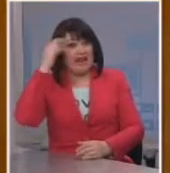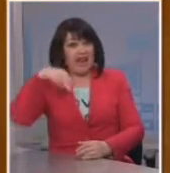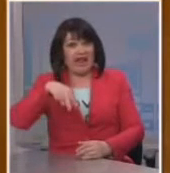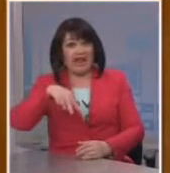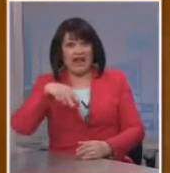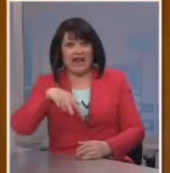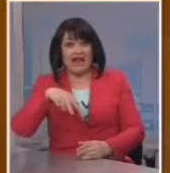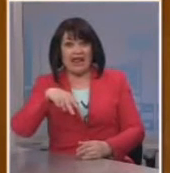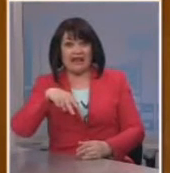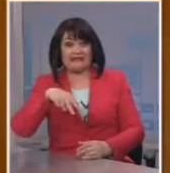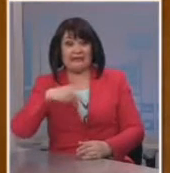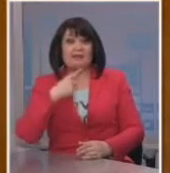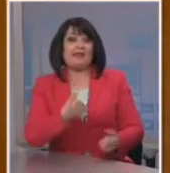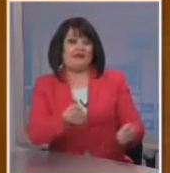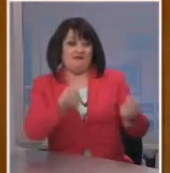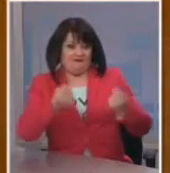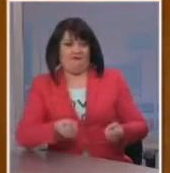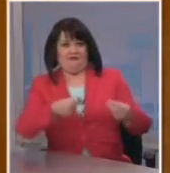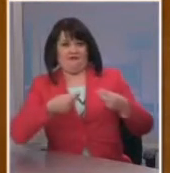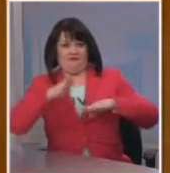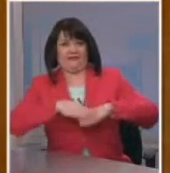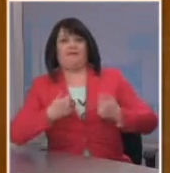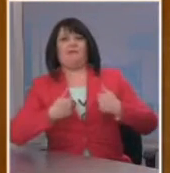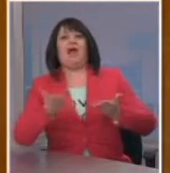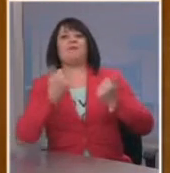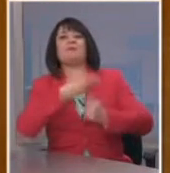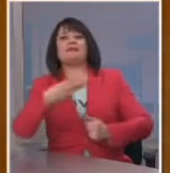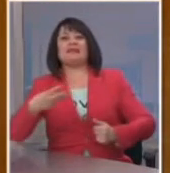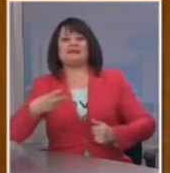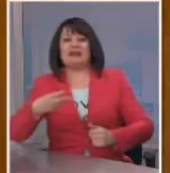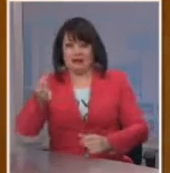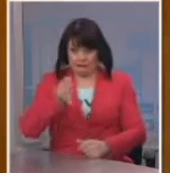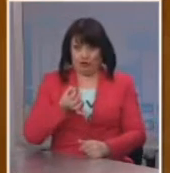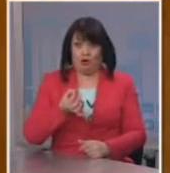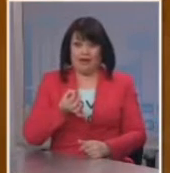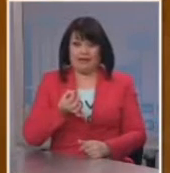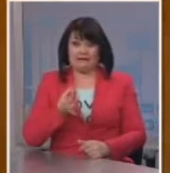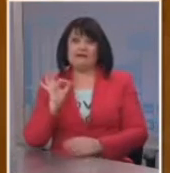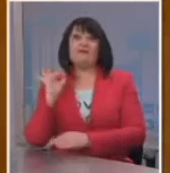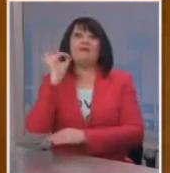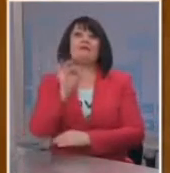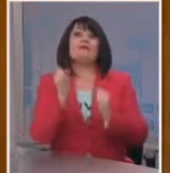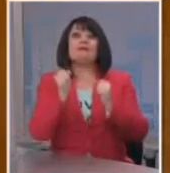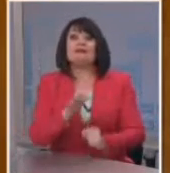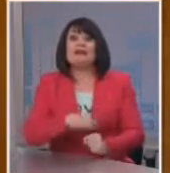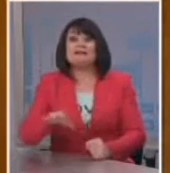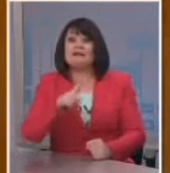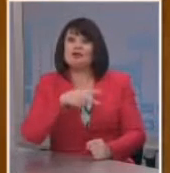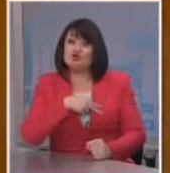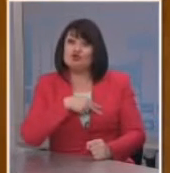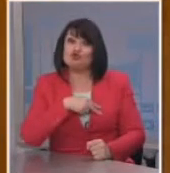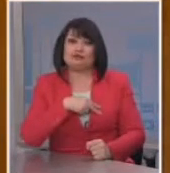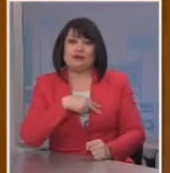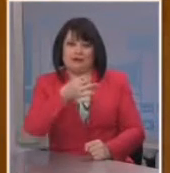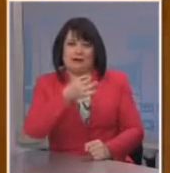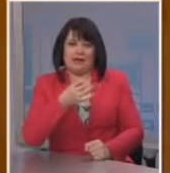δεν ρίχνει όλα τα βάρη στο ΣΥΡΙΖΑ? Αυτή είναι η θέση την οποία έχετε? Φτάσαμε εδώ. Και σωστά το λέει νομίζω